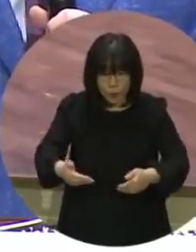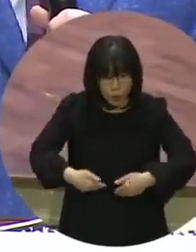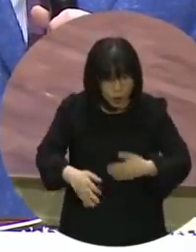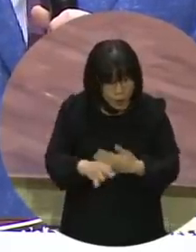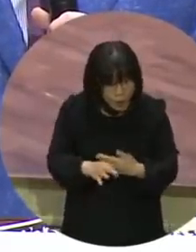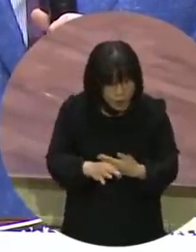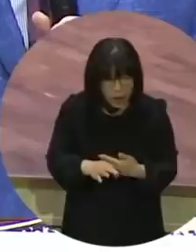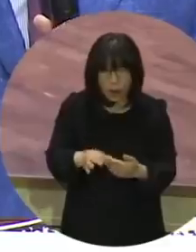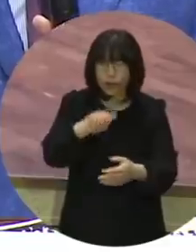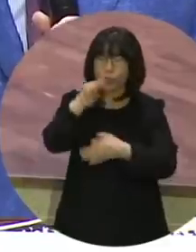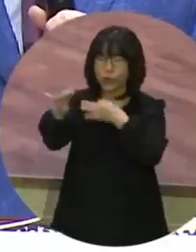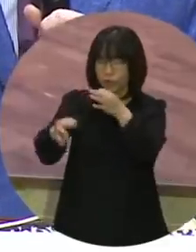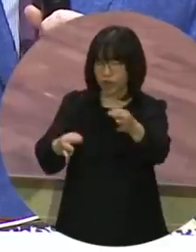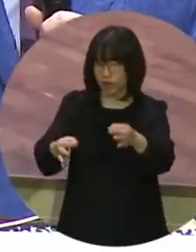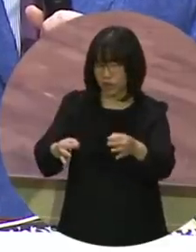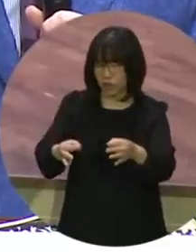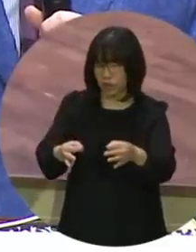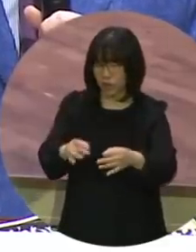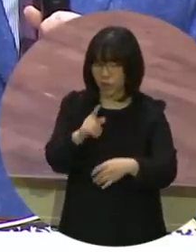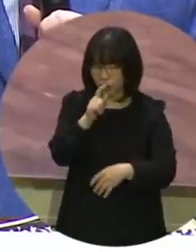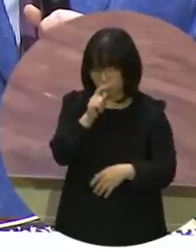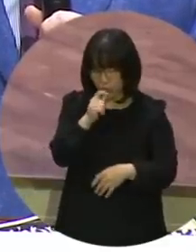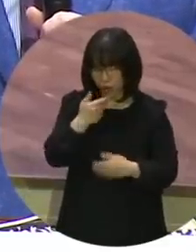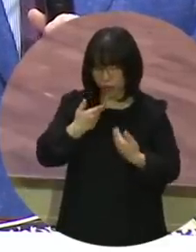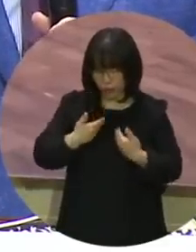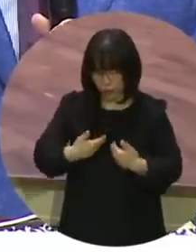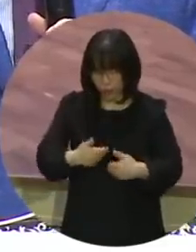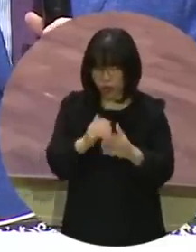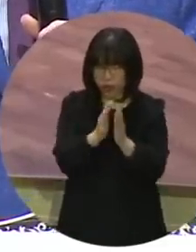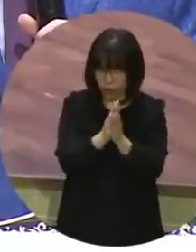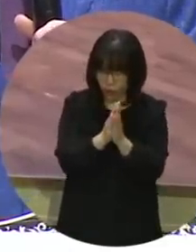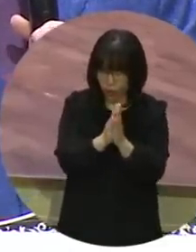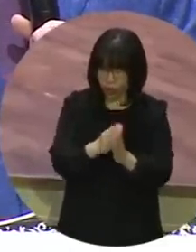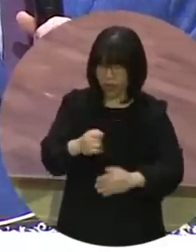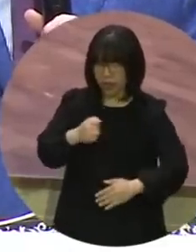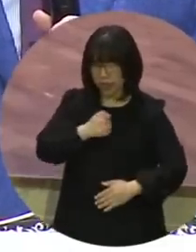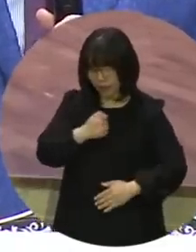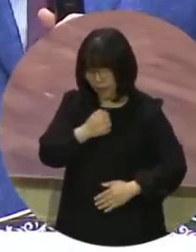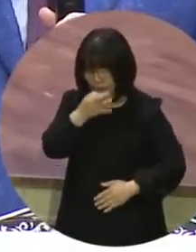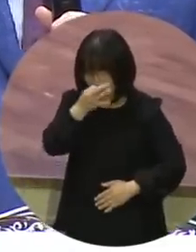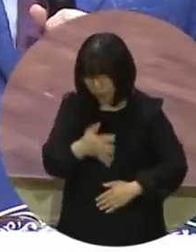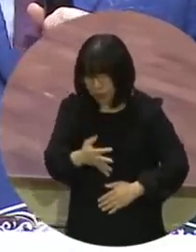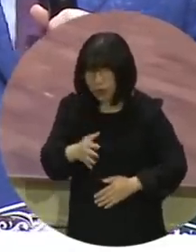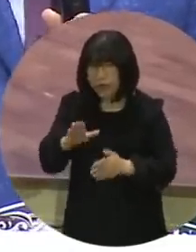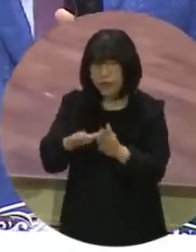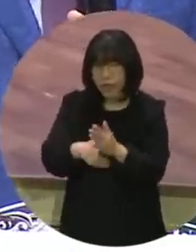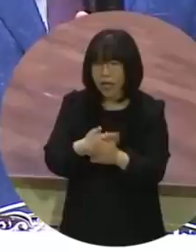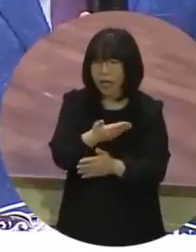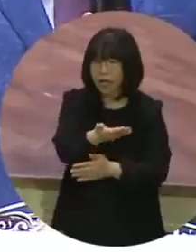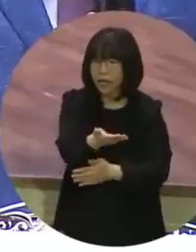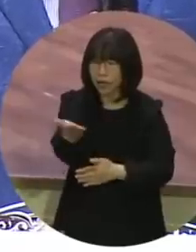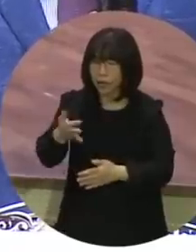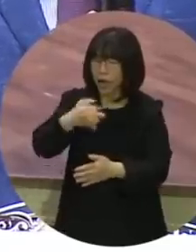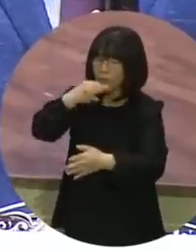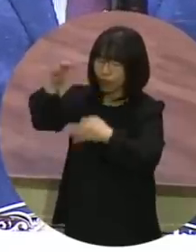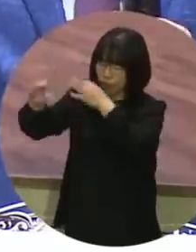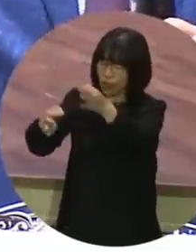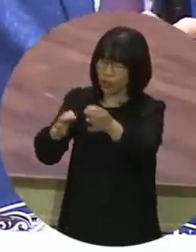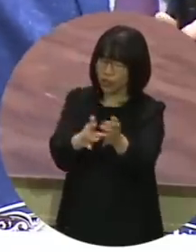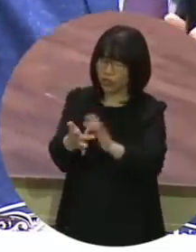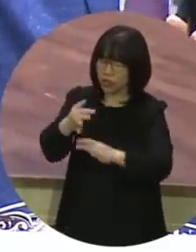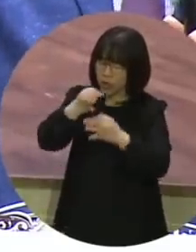여호와 난 나의 목자시는 묵상할 때도 있어요. 때로는 답답하고 힘들고 안타까울 때 죄야